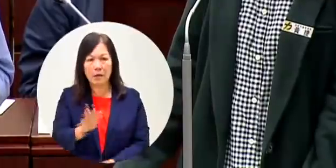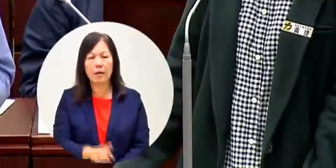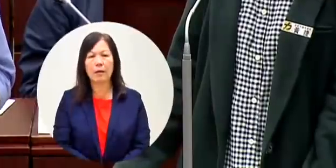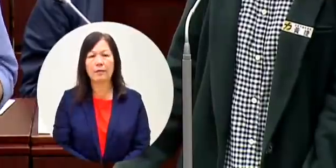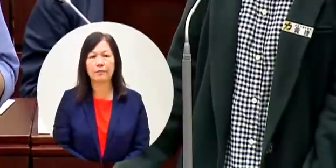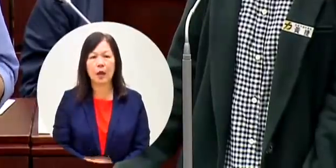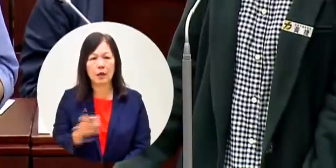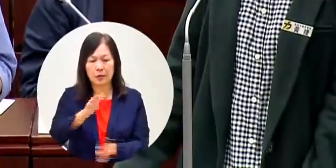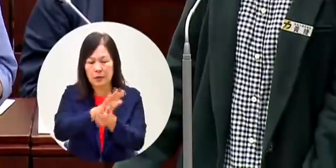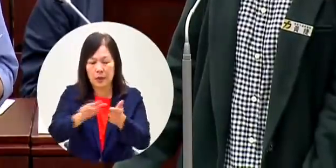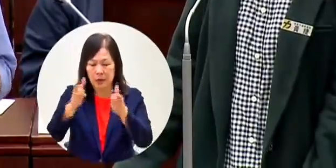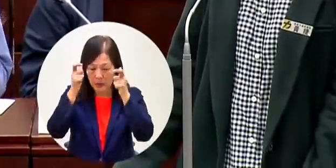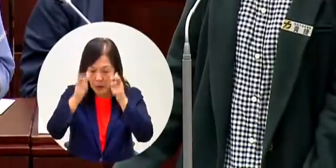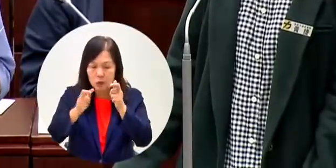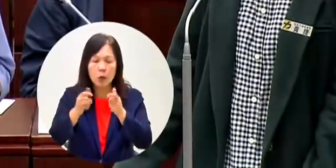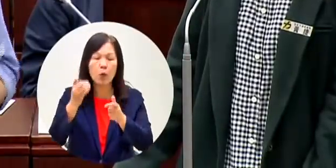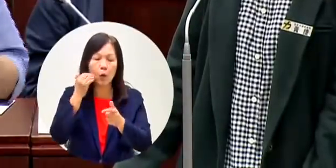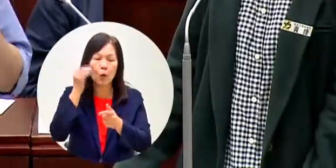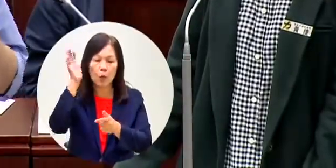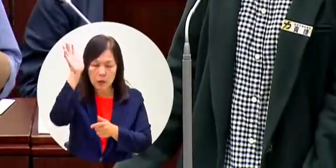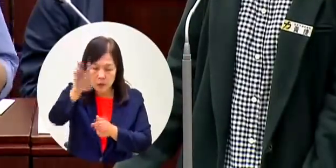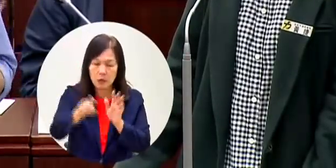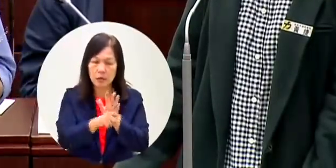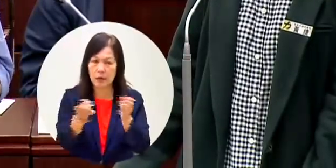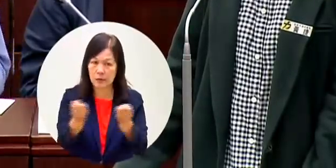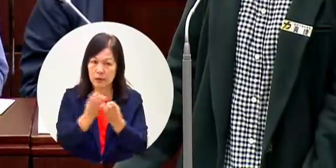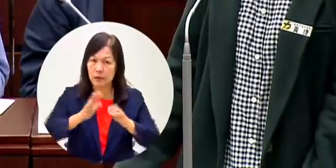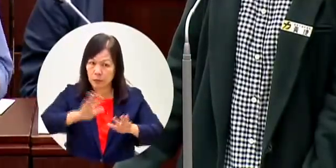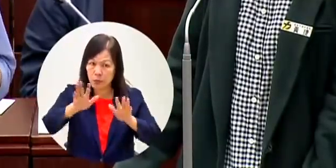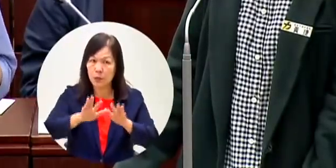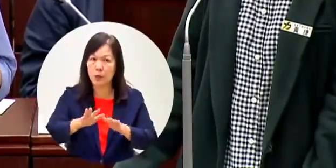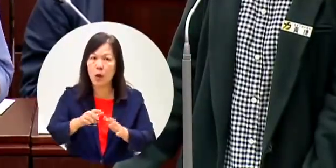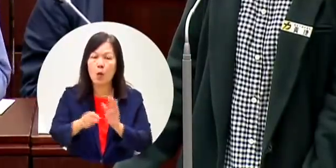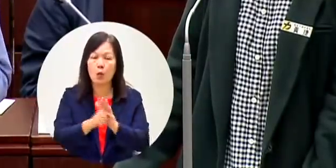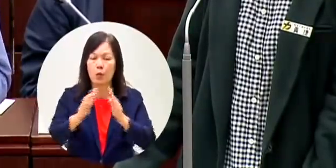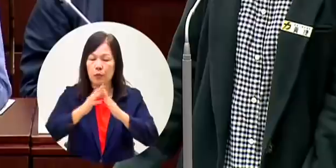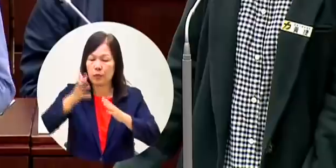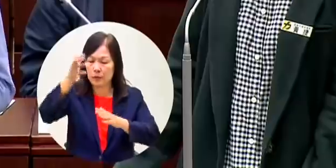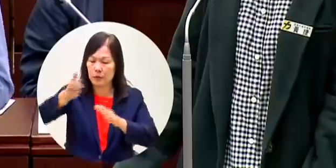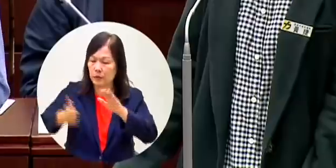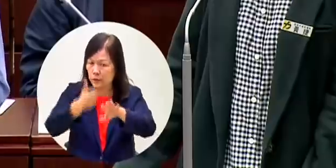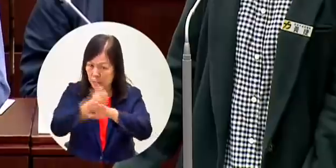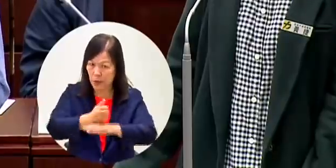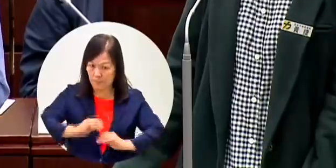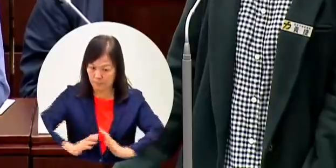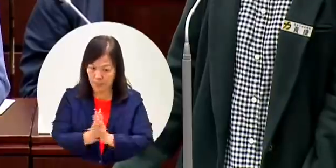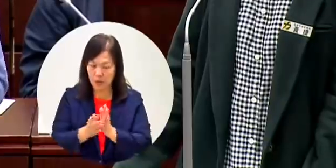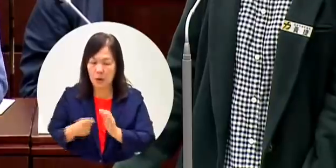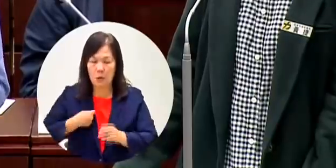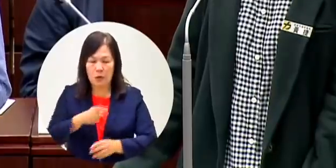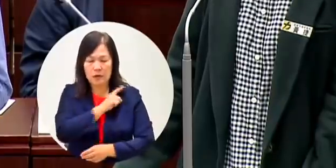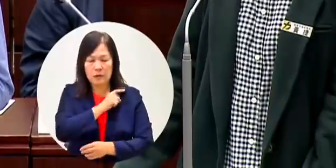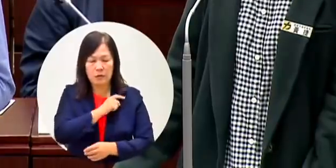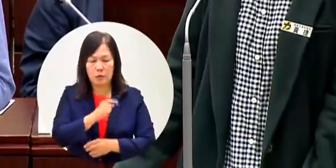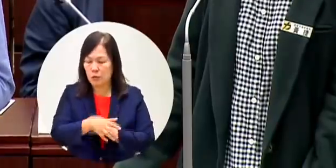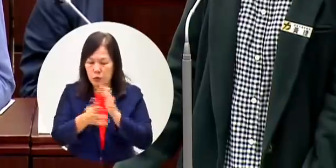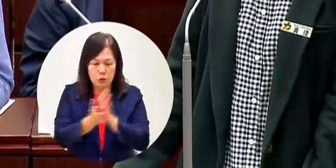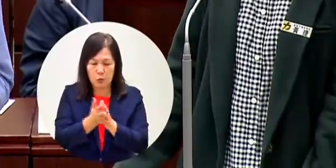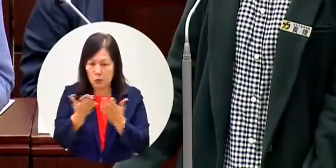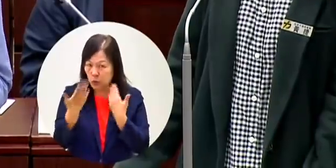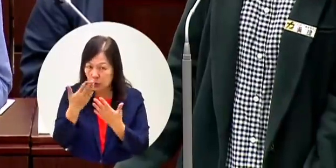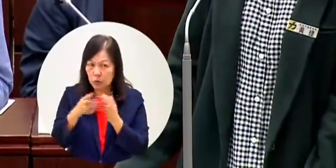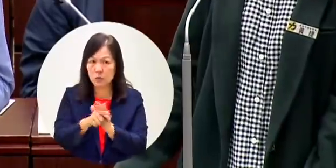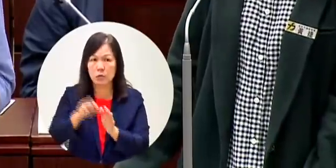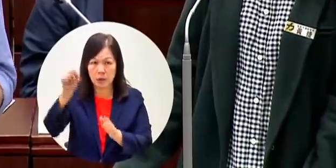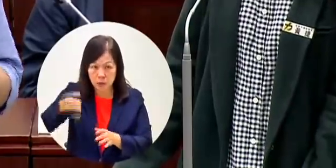的发展。如果我当市长一上来，立刻做了一个我自己都不是完全掌握状况的承诺，这个未来后续我觉